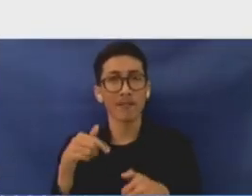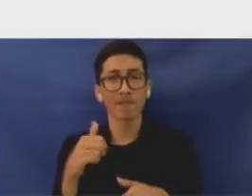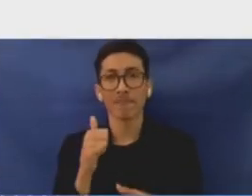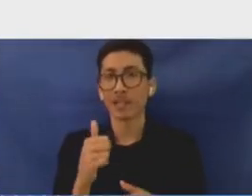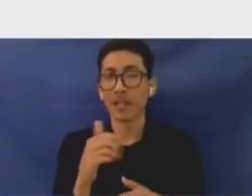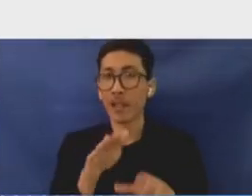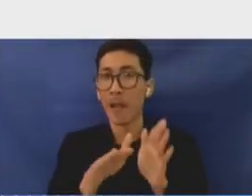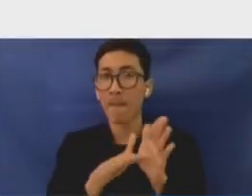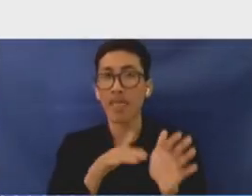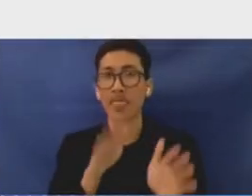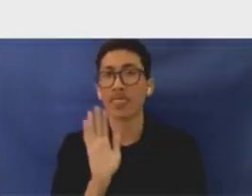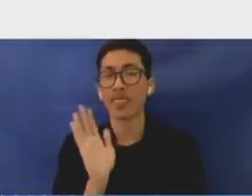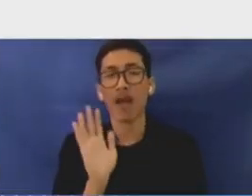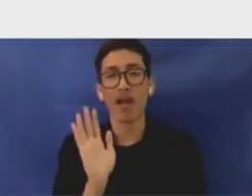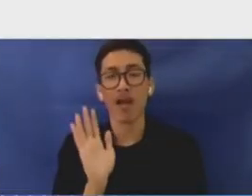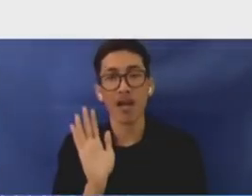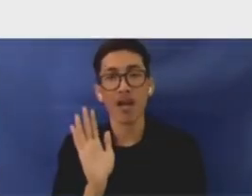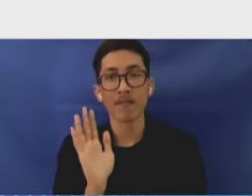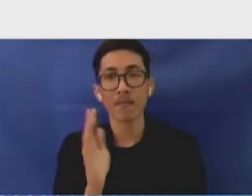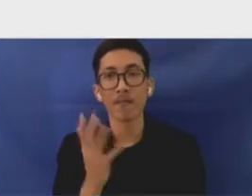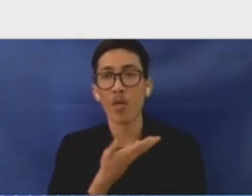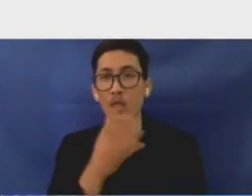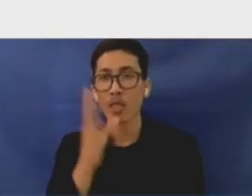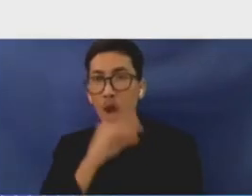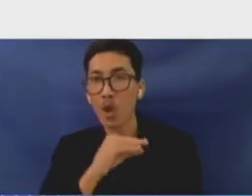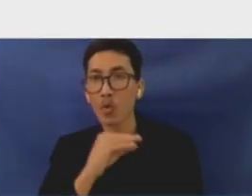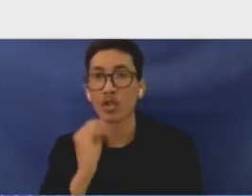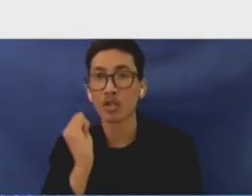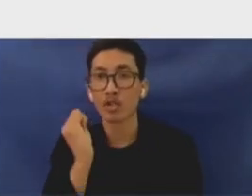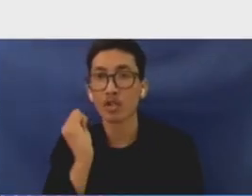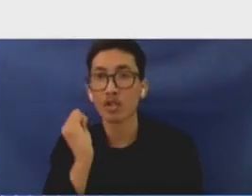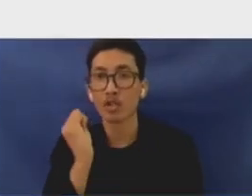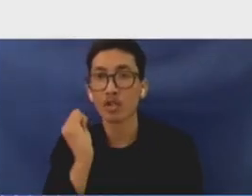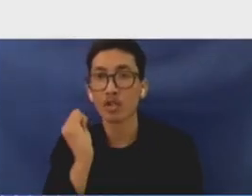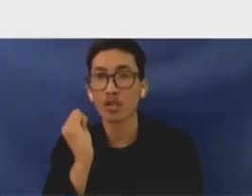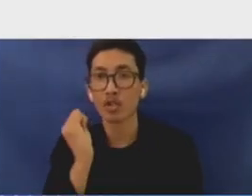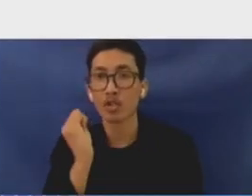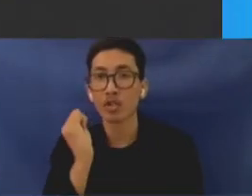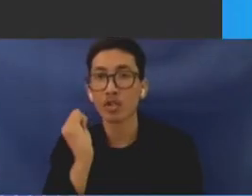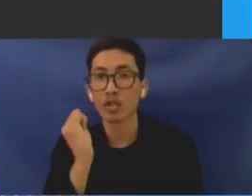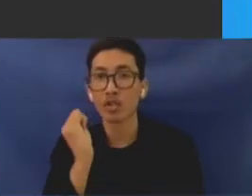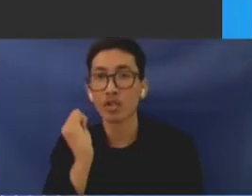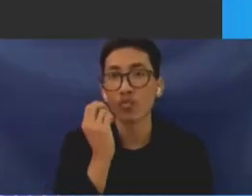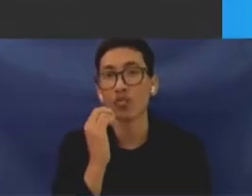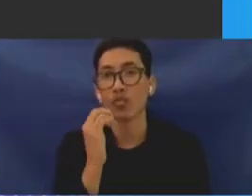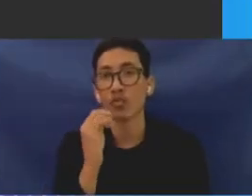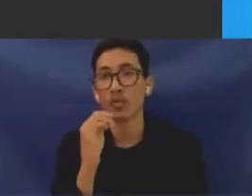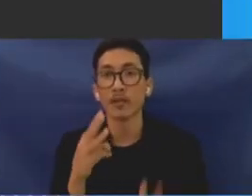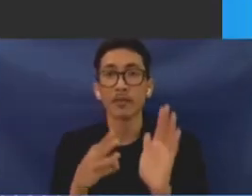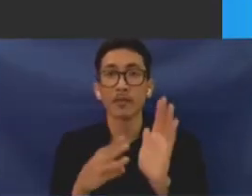tahu, dengar dari Bu Ningrum dulu, Bu, terkait dengan pertanyaan saya. Ibu ada tanggapan, Bu?